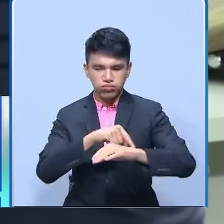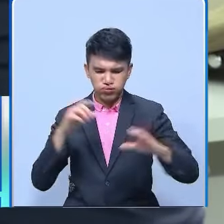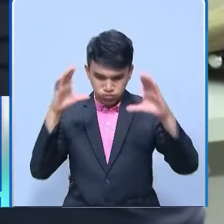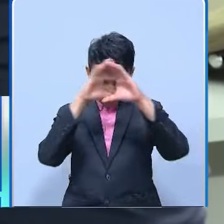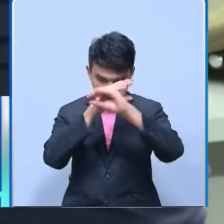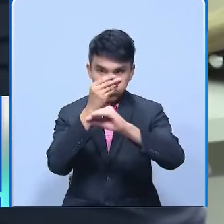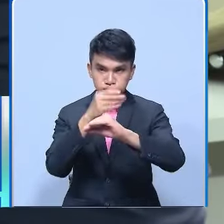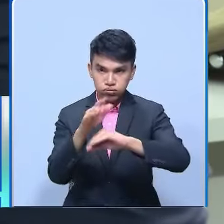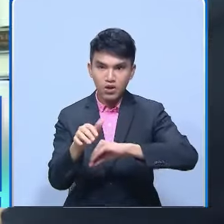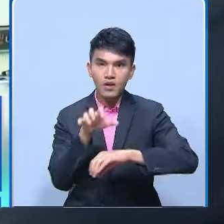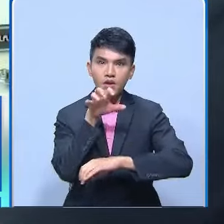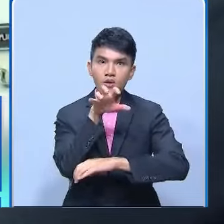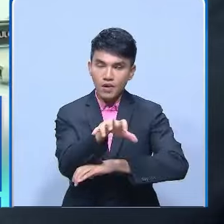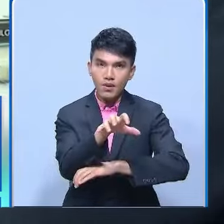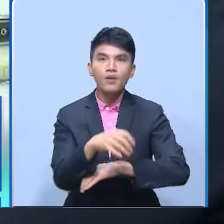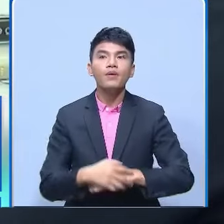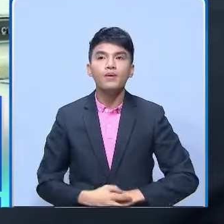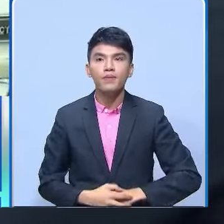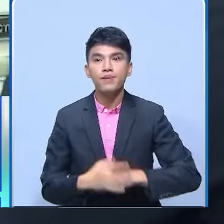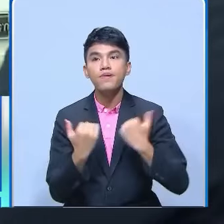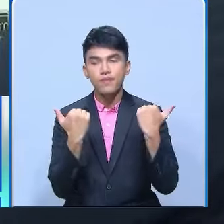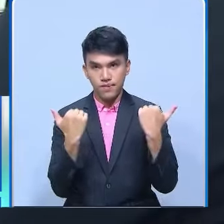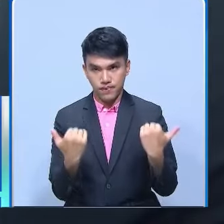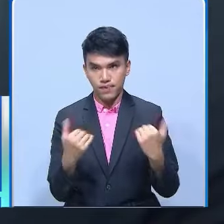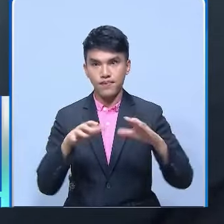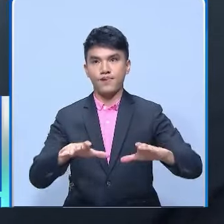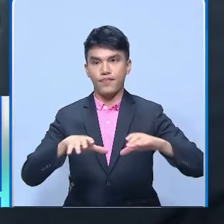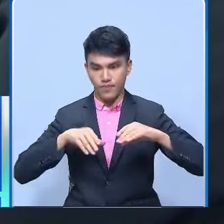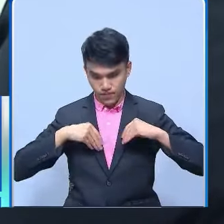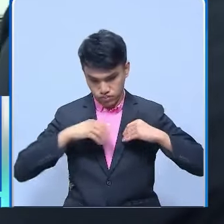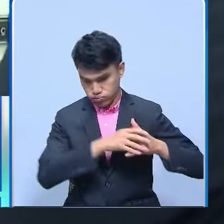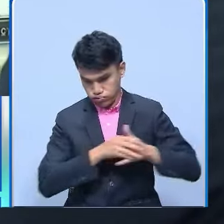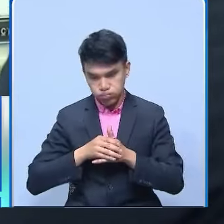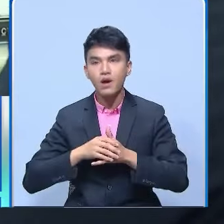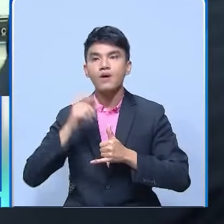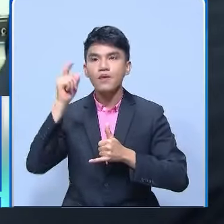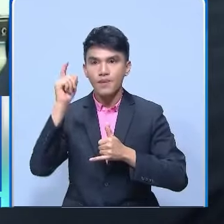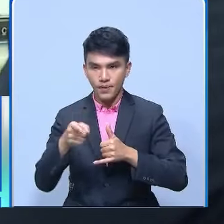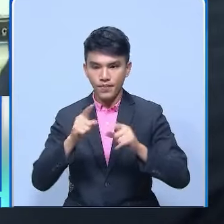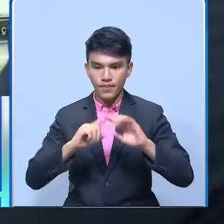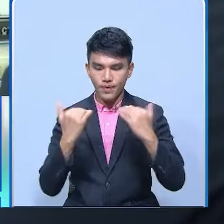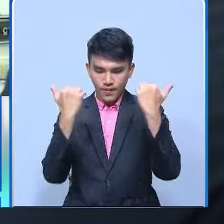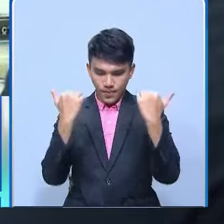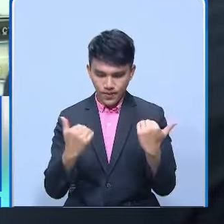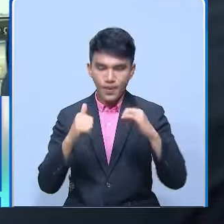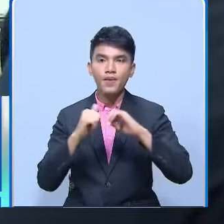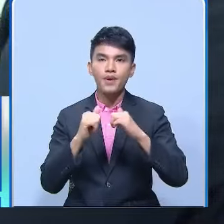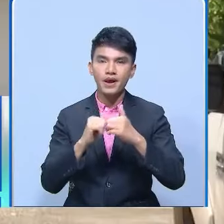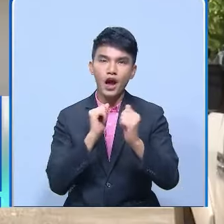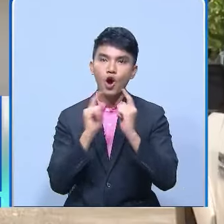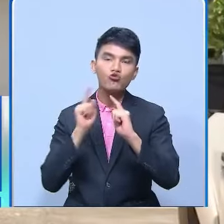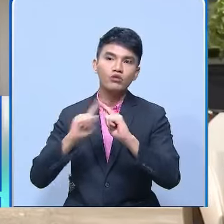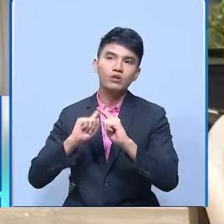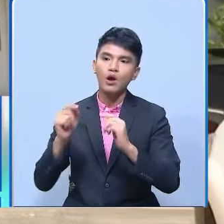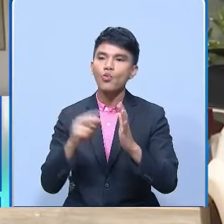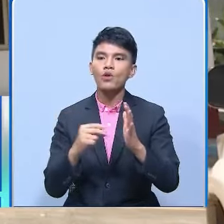แล้วก็กักขังหน่วงเหนี่ยวผู้ต้องหารับว่าเป็นคนอุ้มบังนกไปจริงแต่ระหว่างกำลังเคลียร์ปัญหากันอยู่บางนกวิ่ง